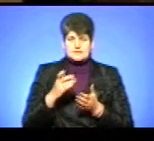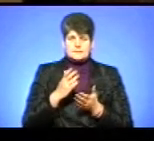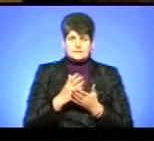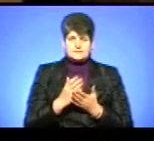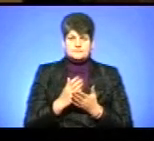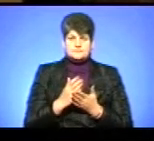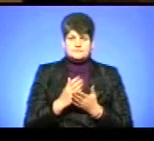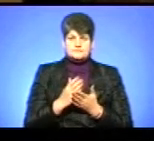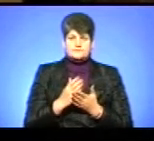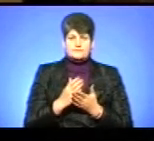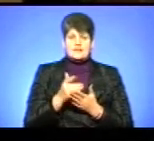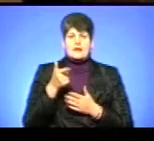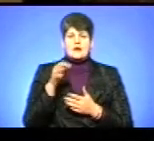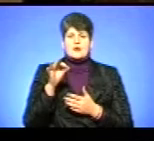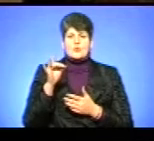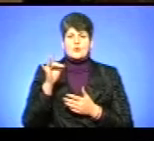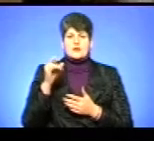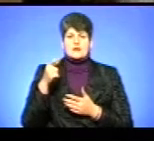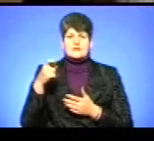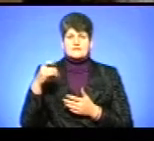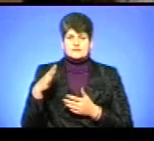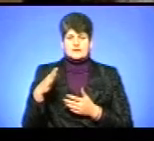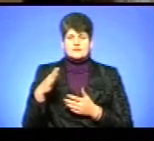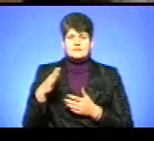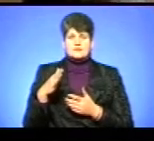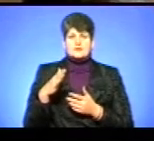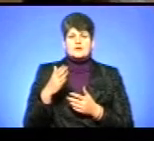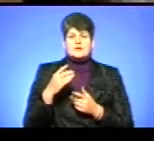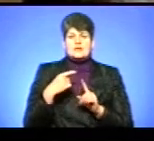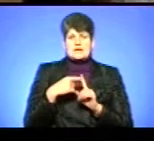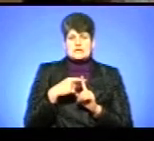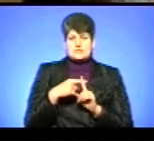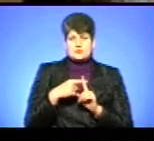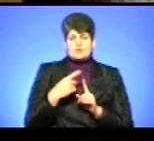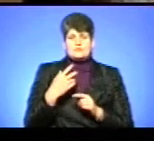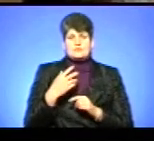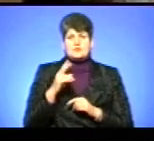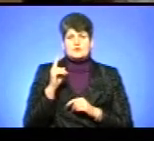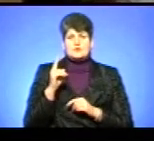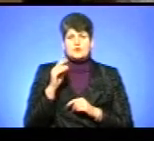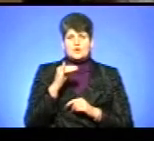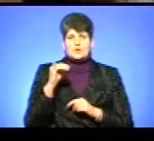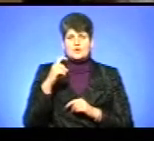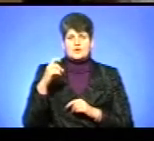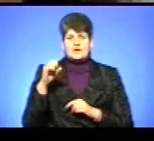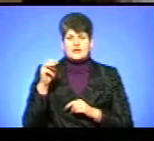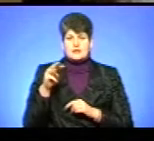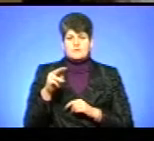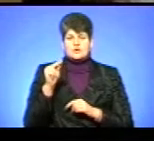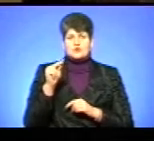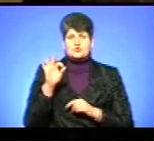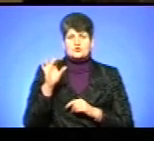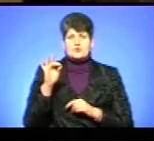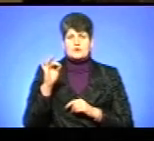нагороджений Георгіївським хрестом під номером 1 Юхима Чорного Ковальчука з Волинського села